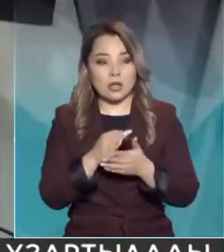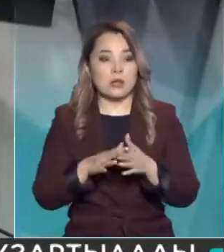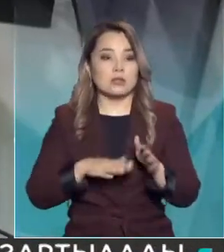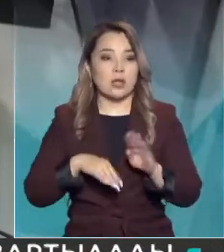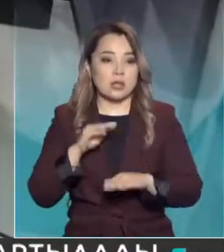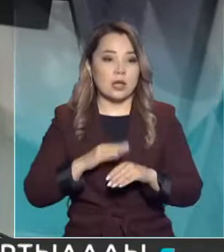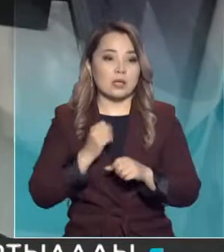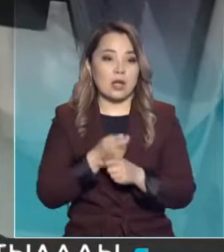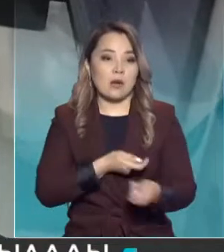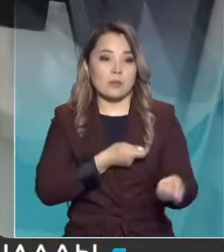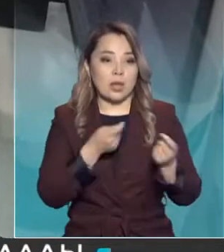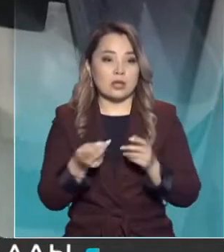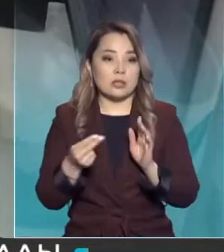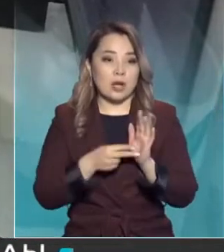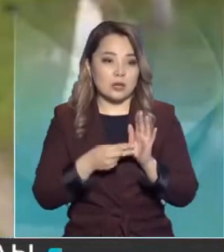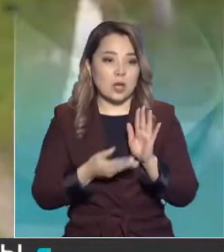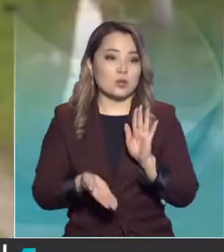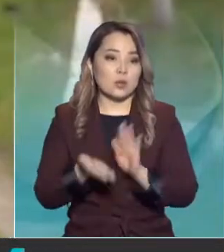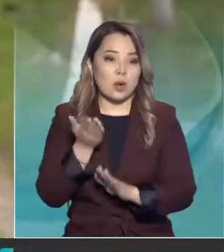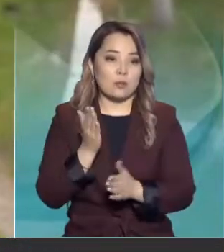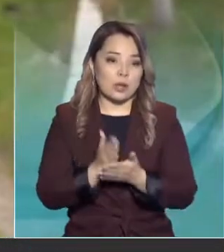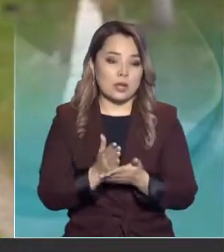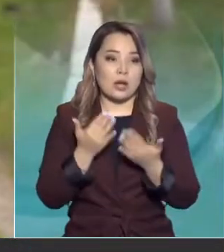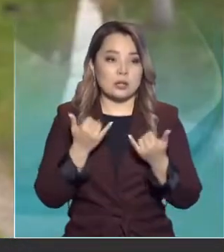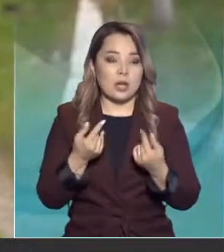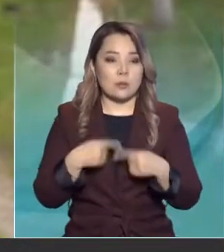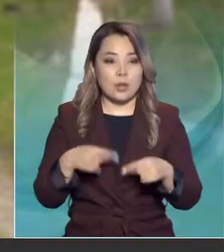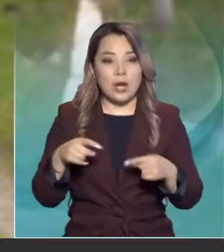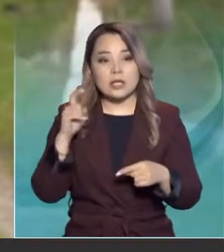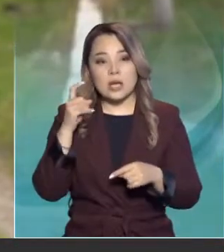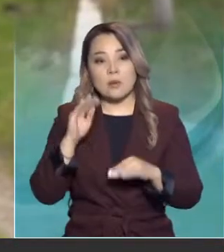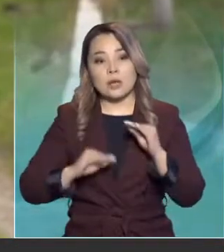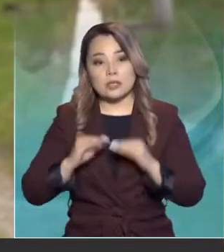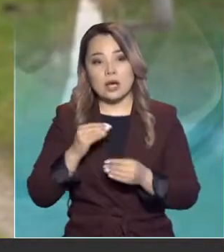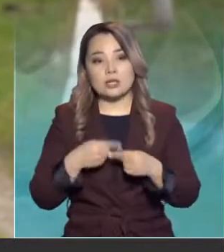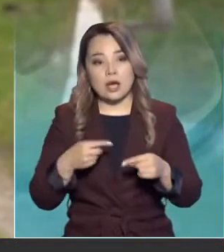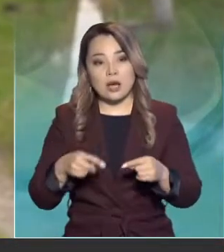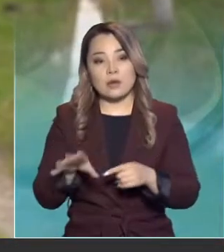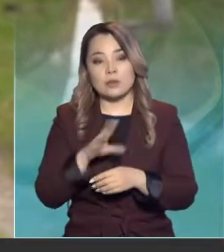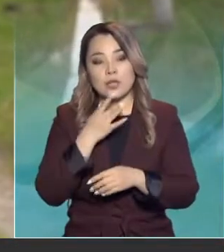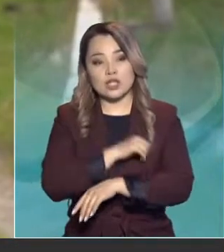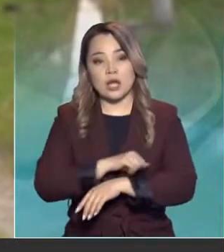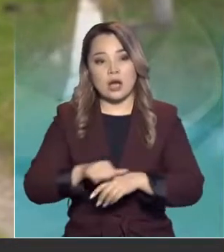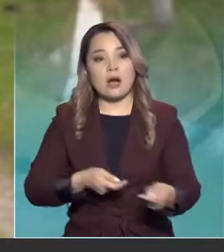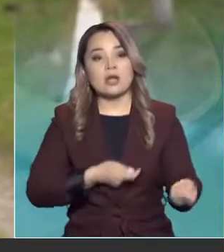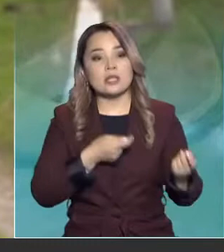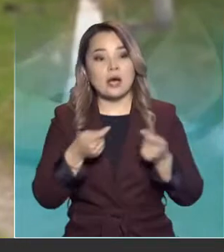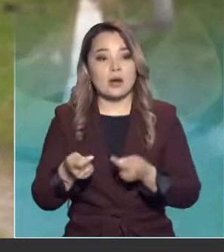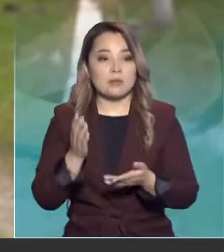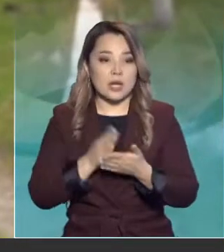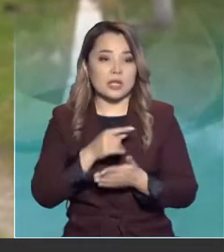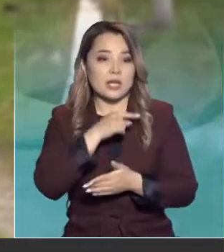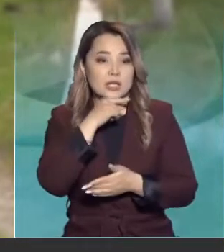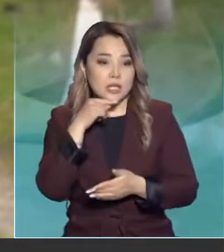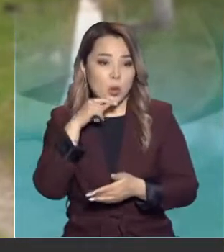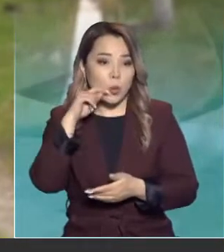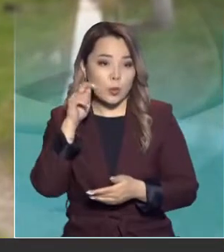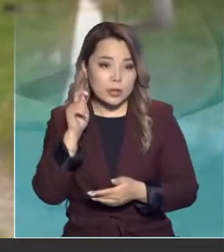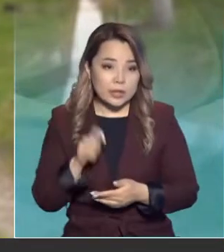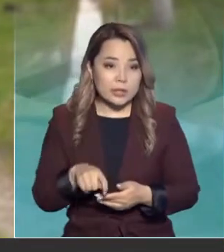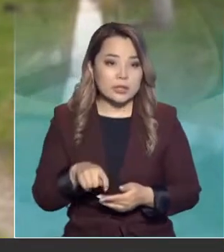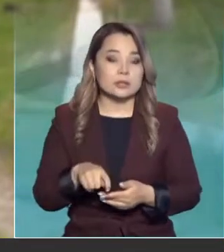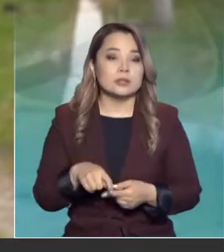шетелден әкелінеді. Бағасы да шарықтап тұр. Басқа химиялық заттар бар, бәрін біз де шетелден аламыз. Шетелден, Ресейден,